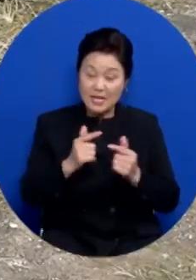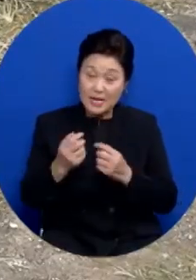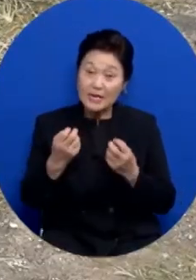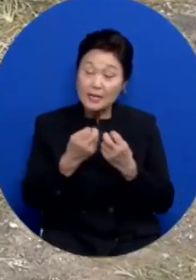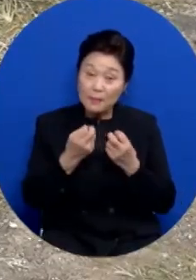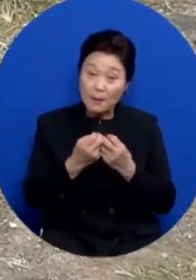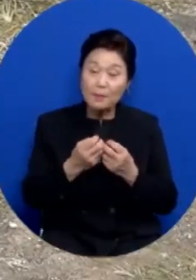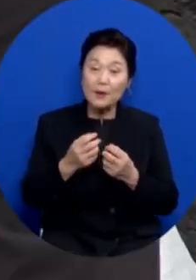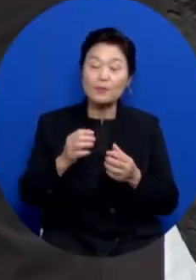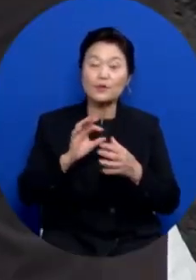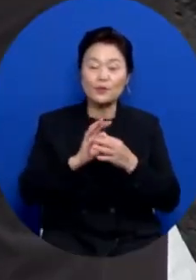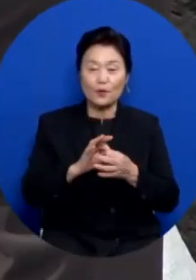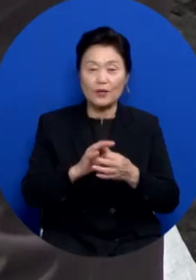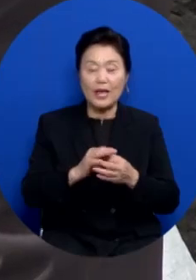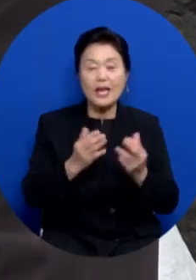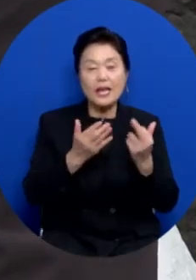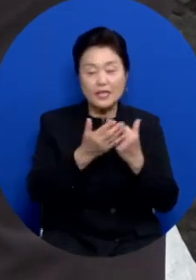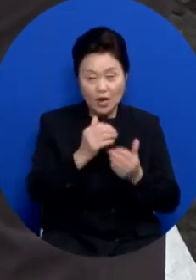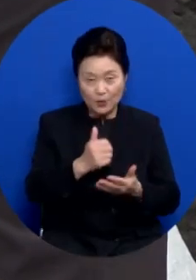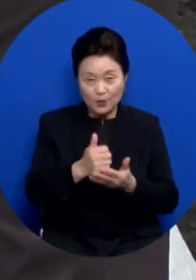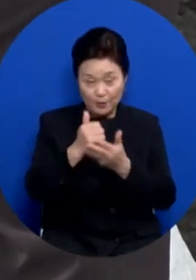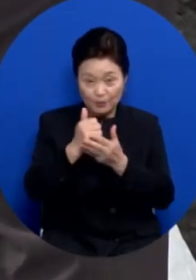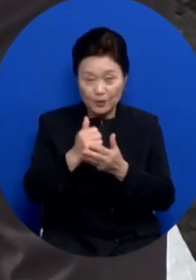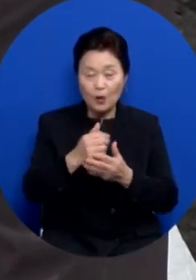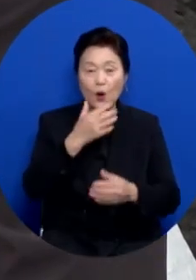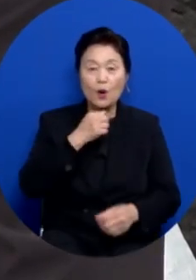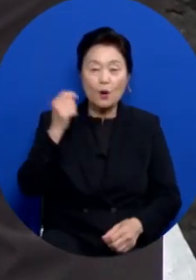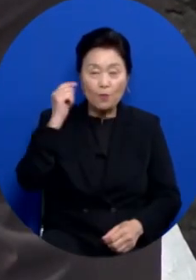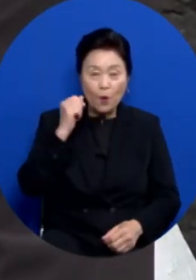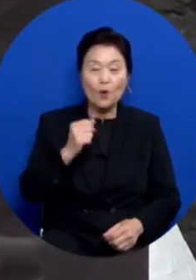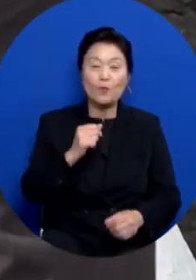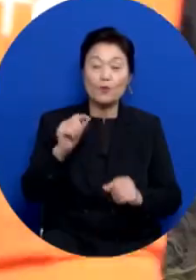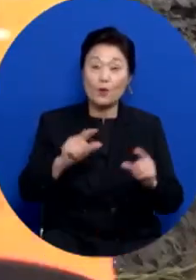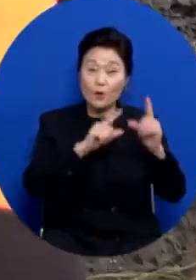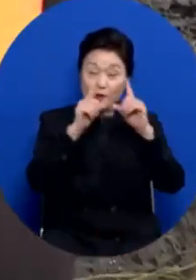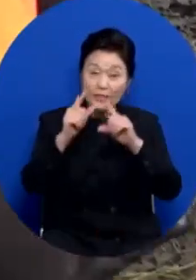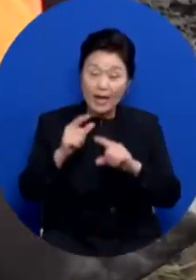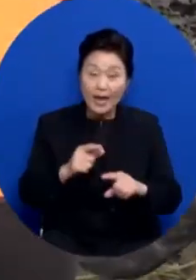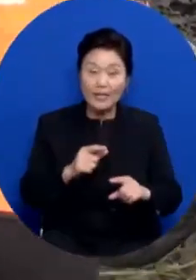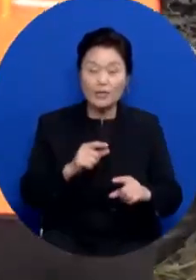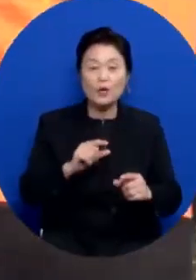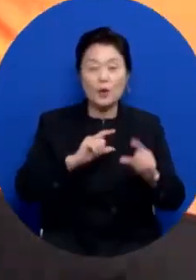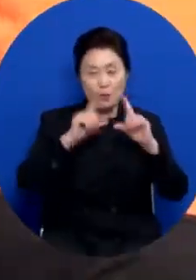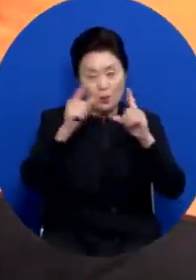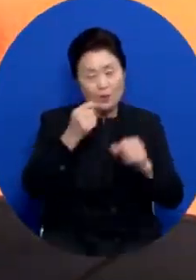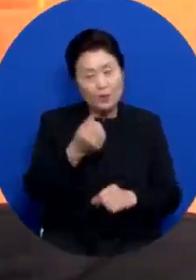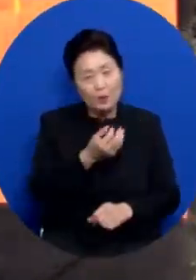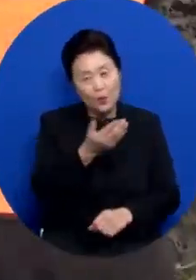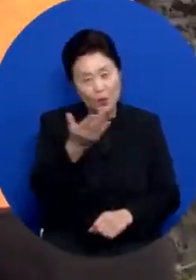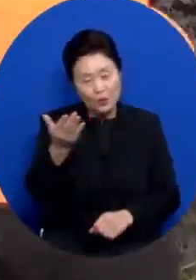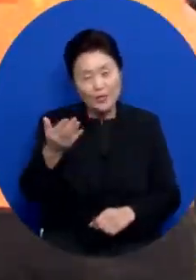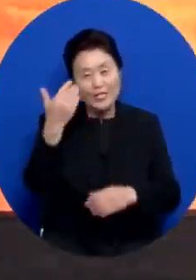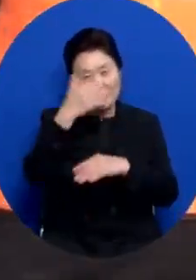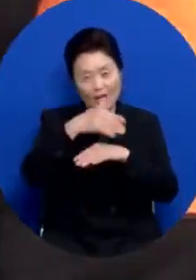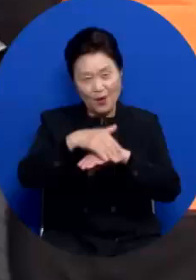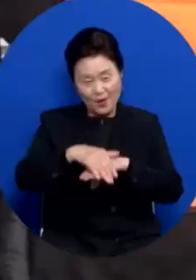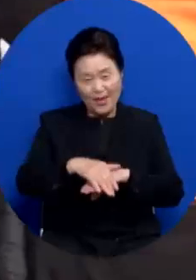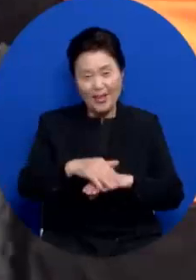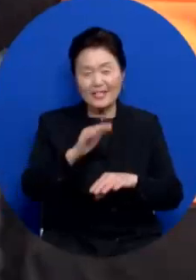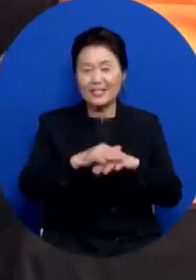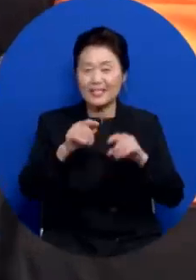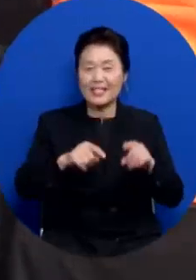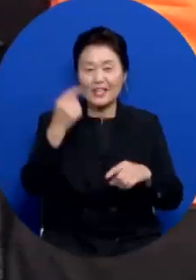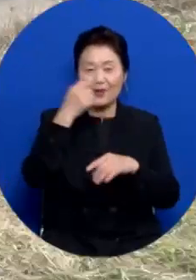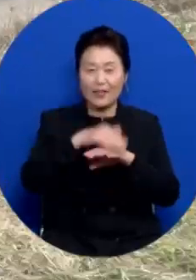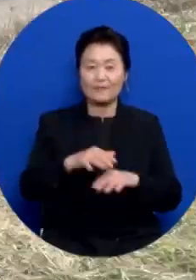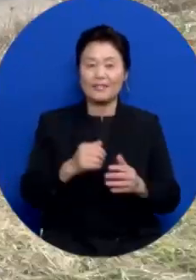제주를 섬기고 지역민들에게 복음으로 사는 그리스도인의 모습으로 지속적인 활동을 펼쳐나갈 계획입니다. 캠핑을 하고